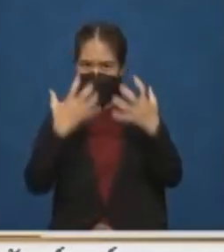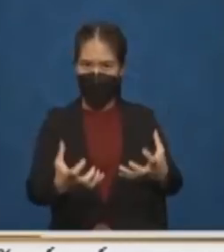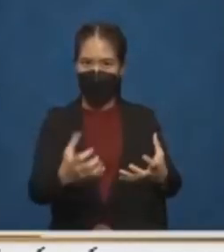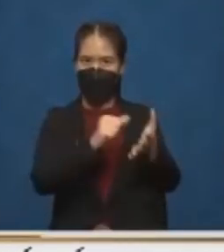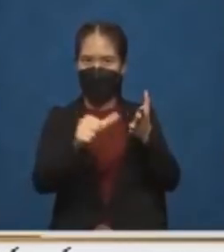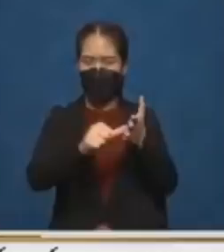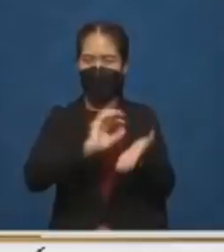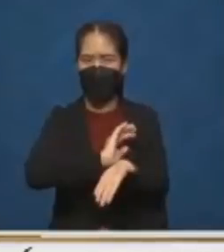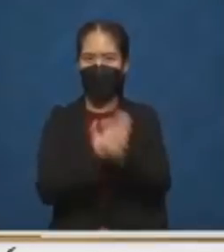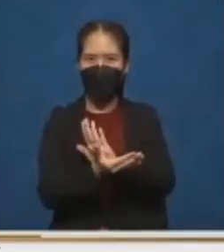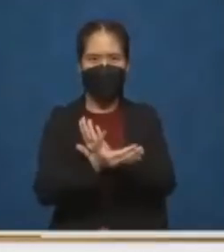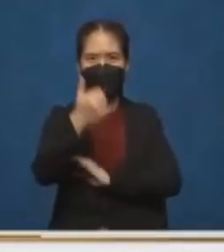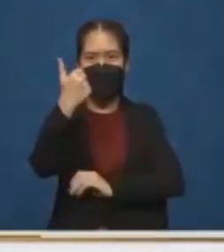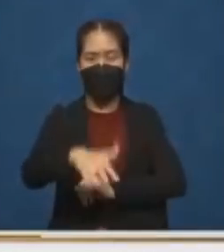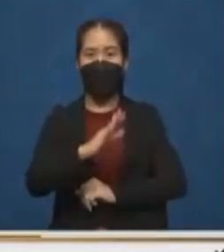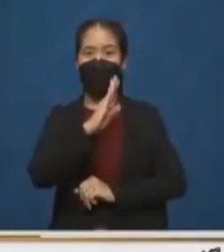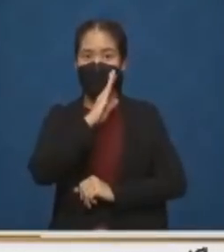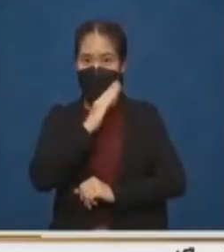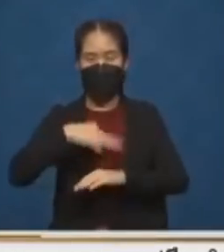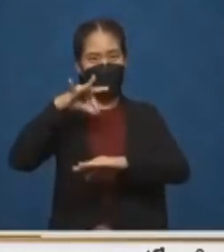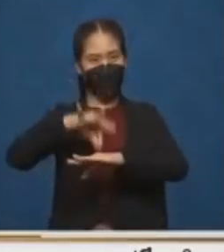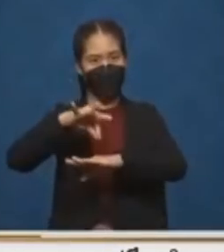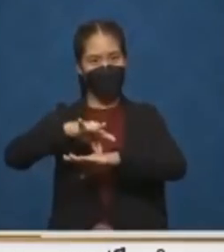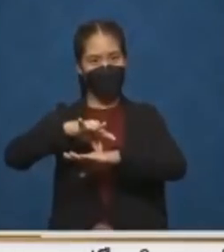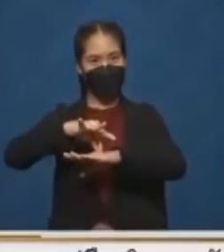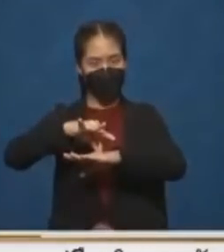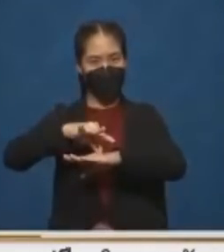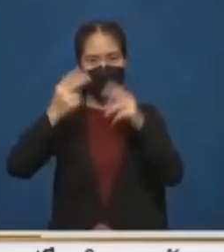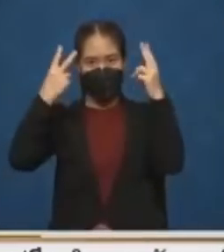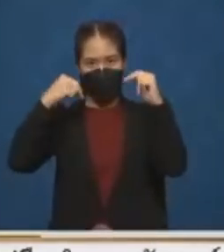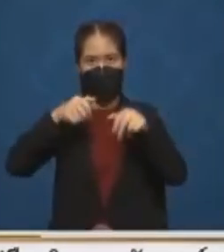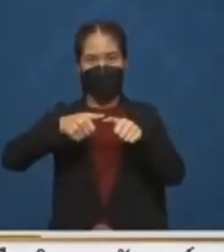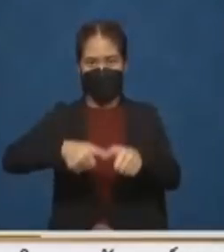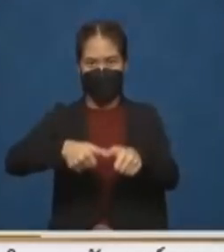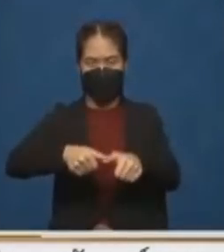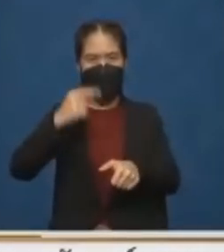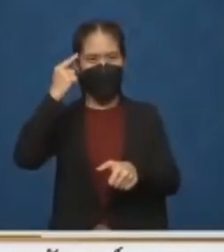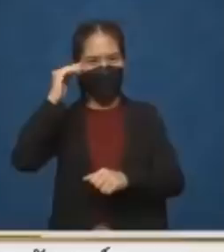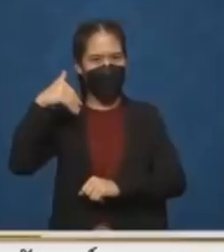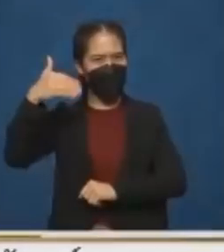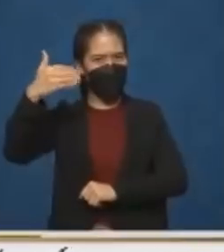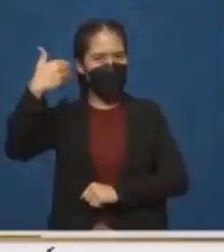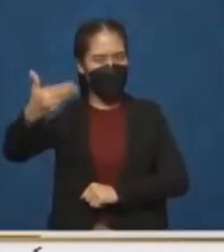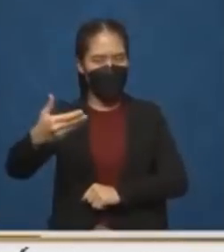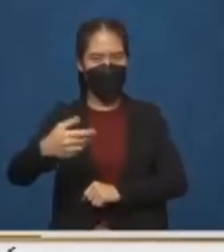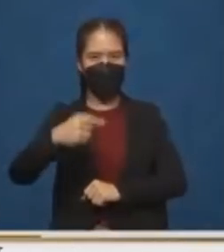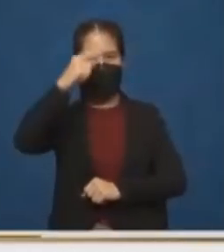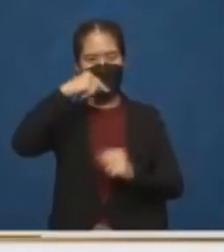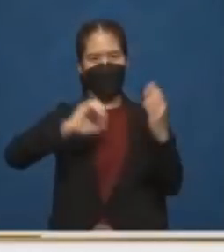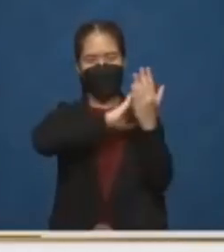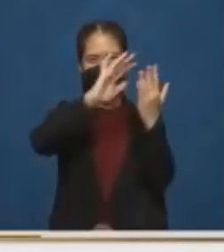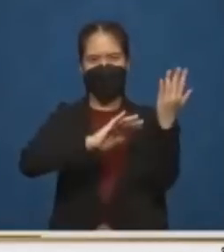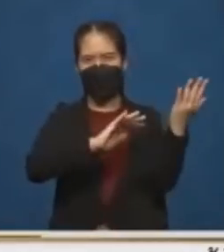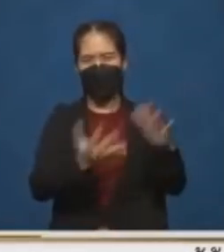ถ้าอยู่ต่อเกลงว่าจะนำพาประเทศไปเสยหายมากก่านี้ข้อเลีกล้องของภาค